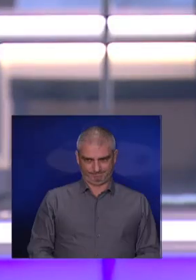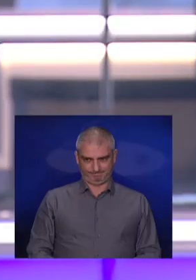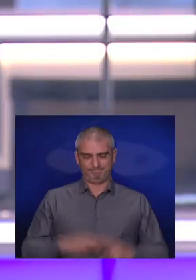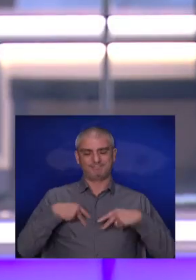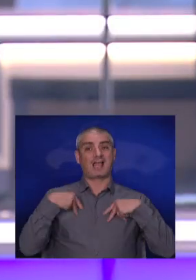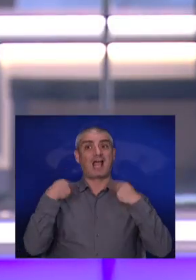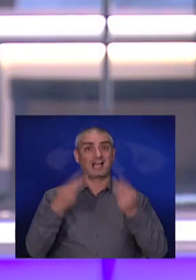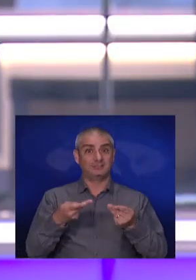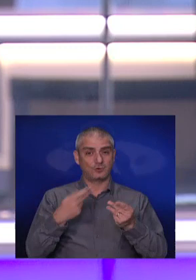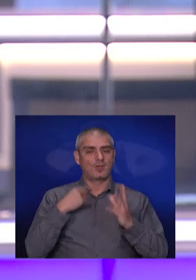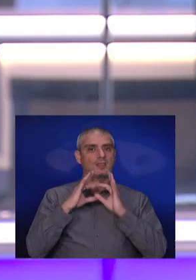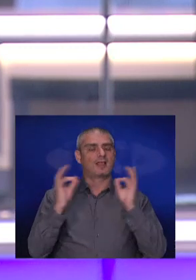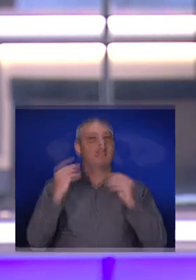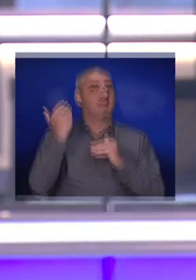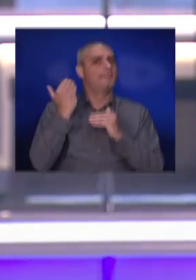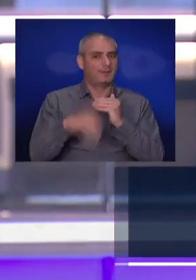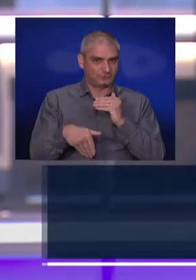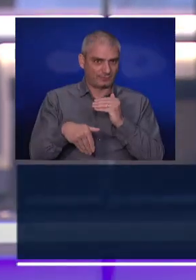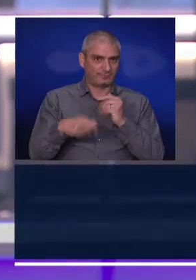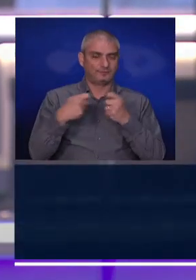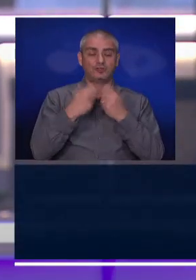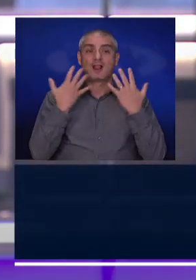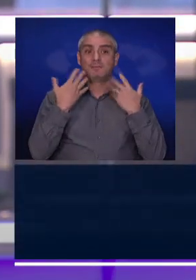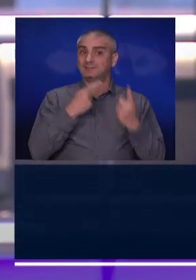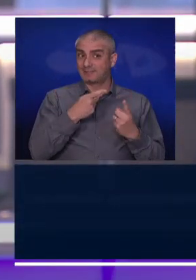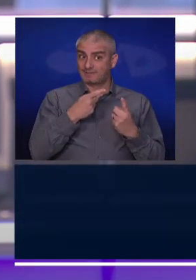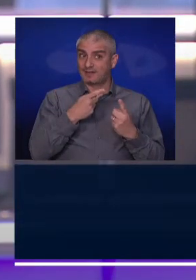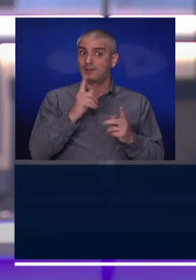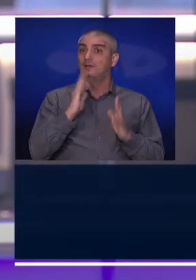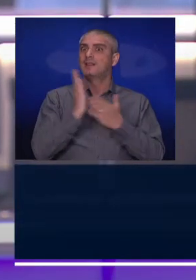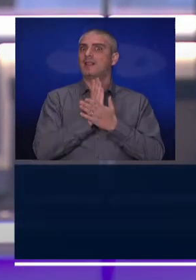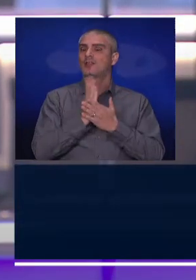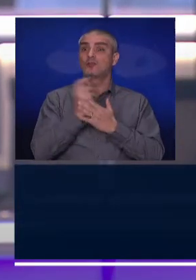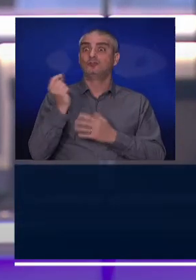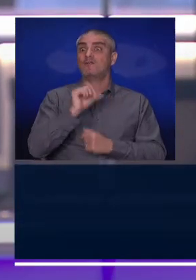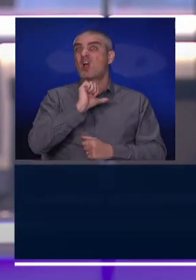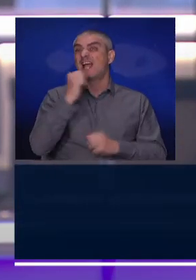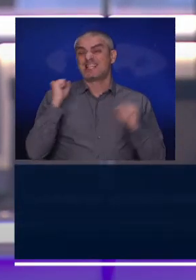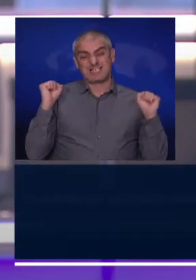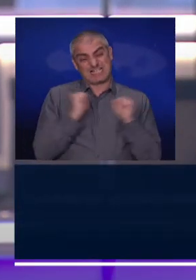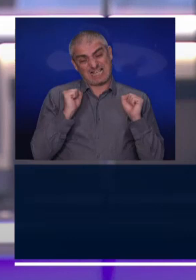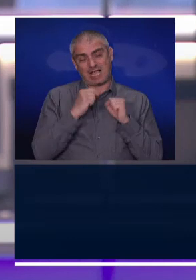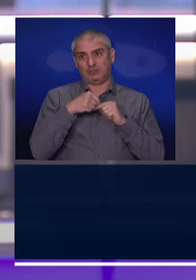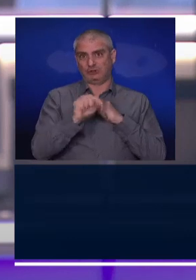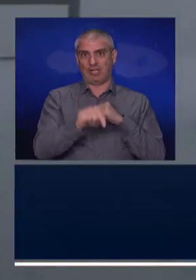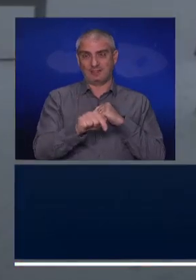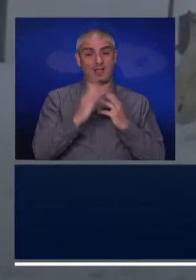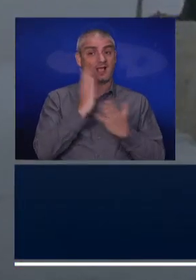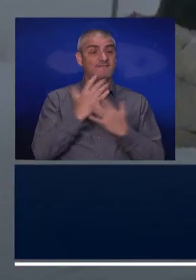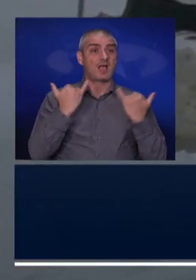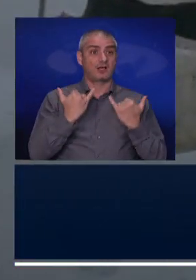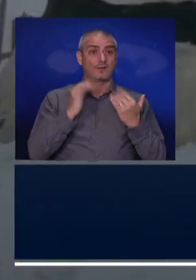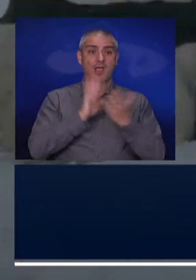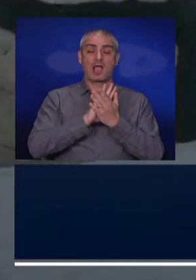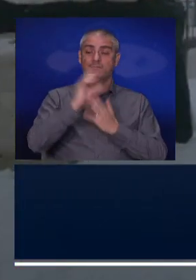חזרנו ונתחיל בשורה התחתונה בגזרת מזג האוויר. היקונו לשבוע הקר ביותר בשנה. כבר היום